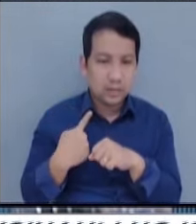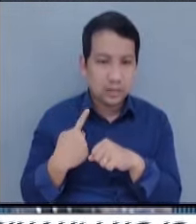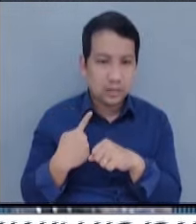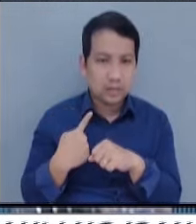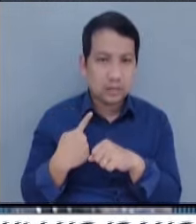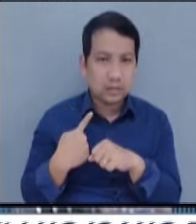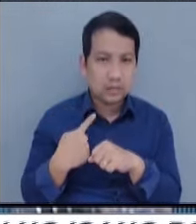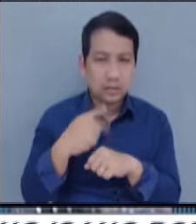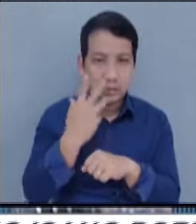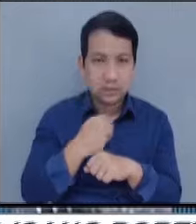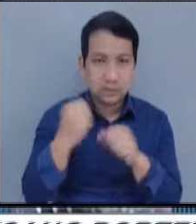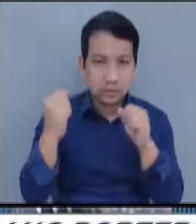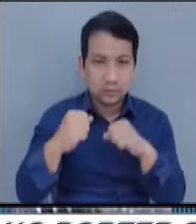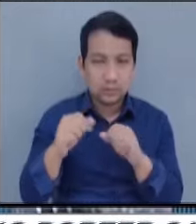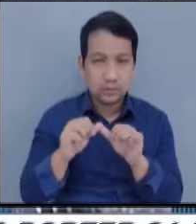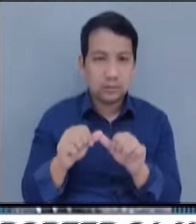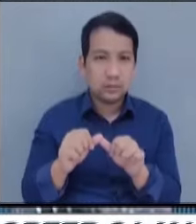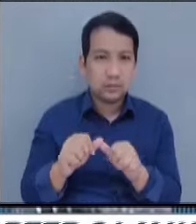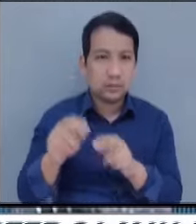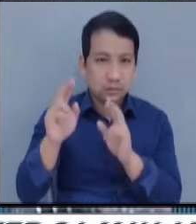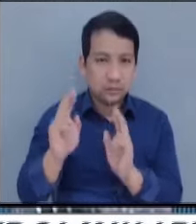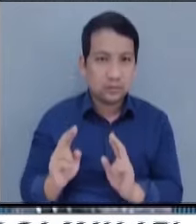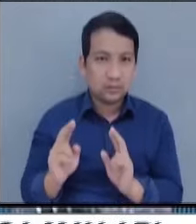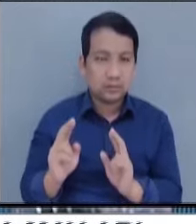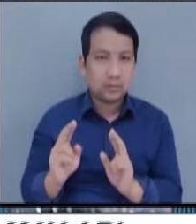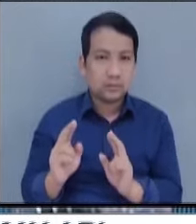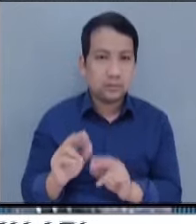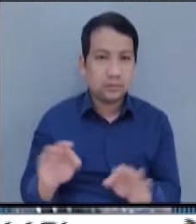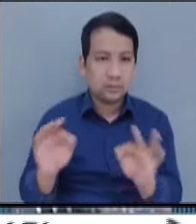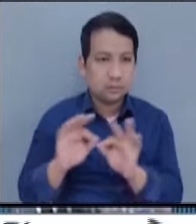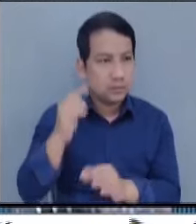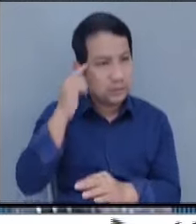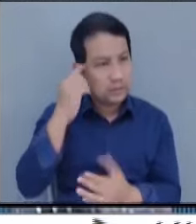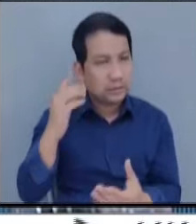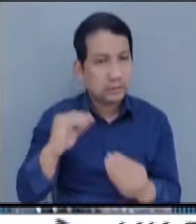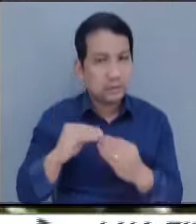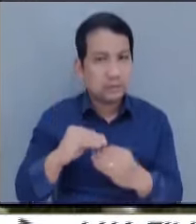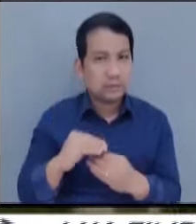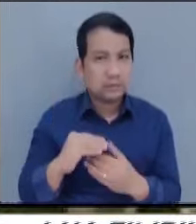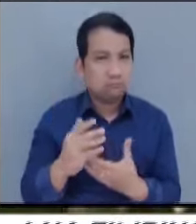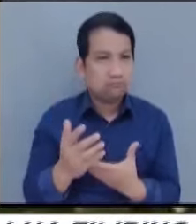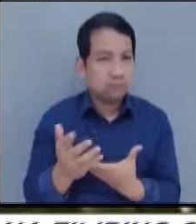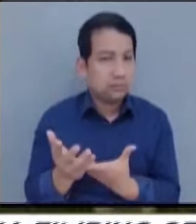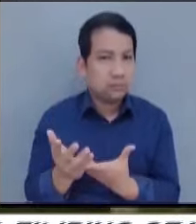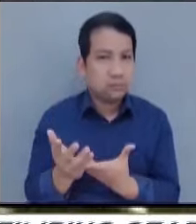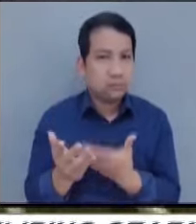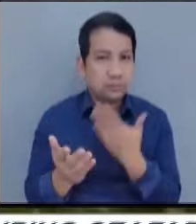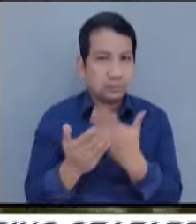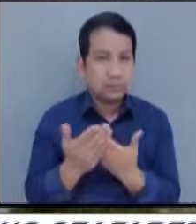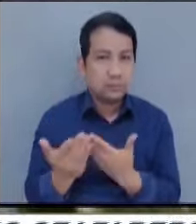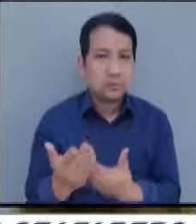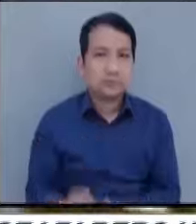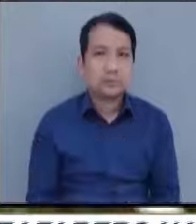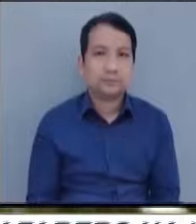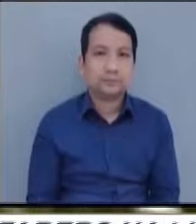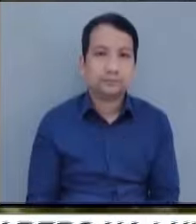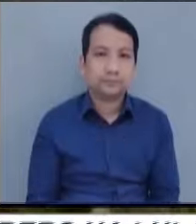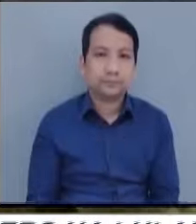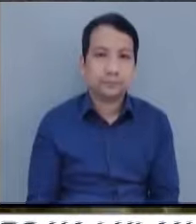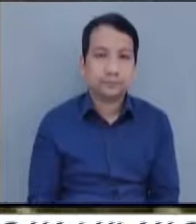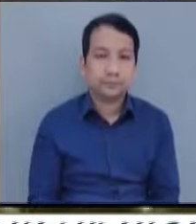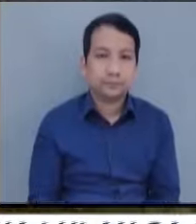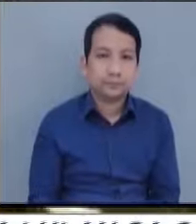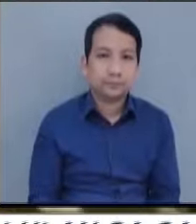treaty agreements must be honored and that I think puts us on good ground samantala pinag-aaralan na rin ng punong